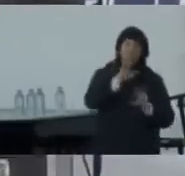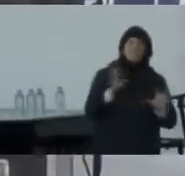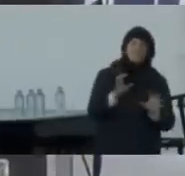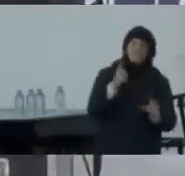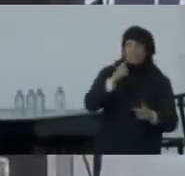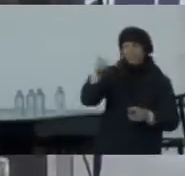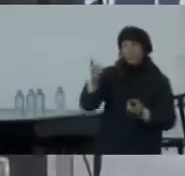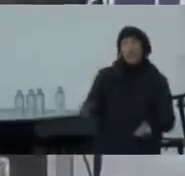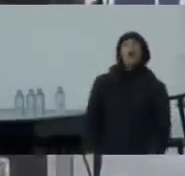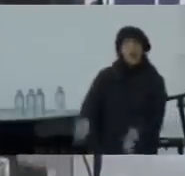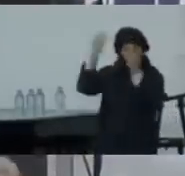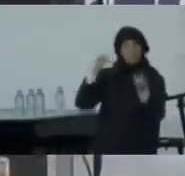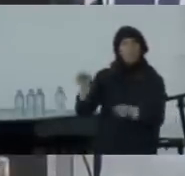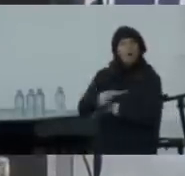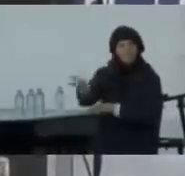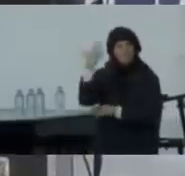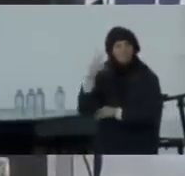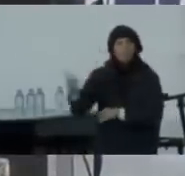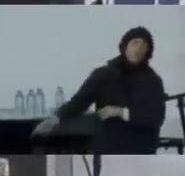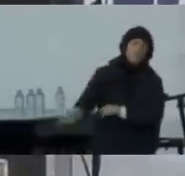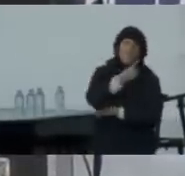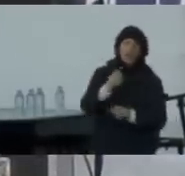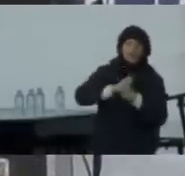andate o nelle piazze o in rete,